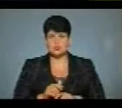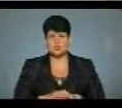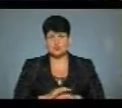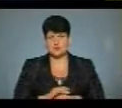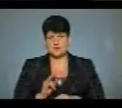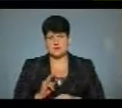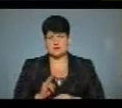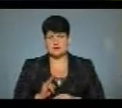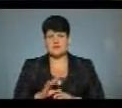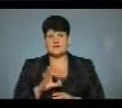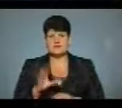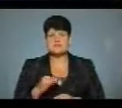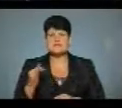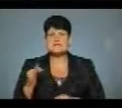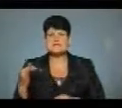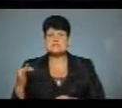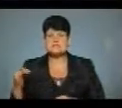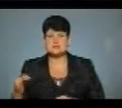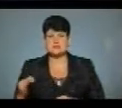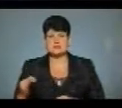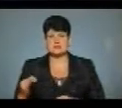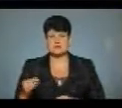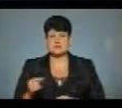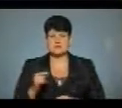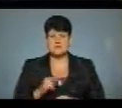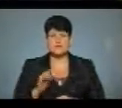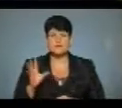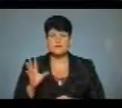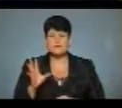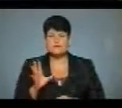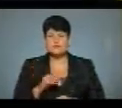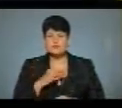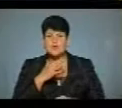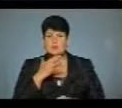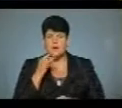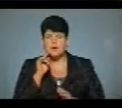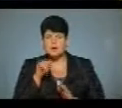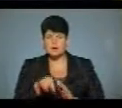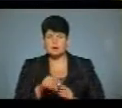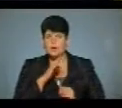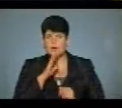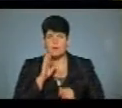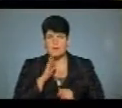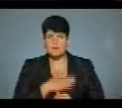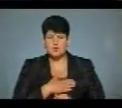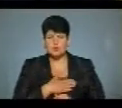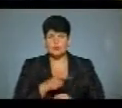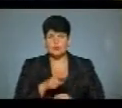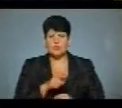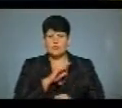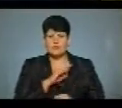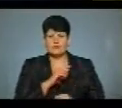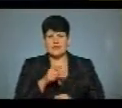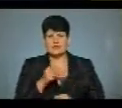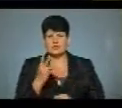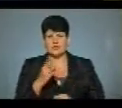дитина. І все цікаво, її всюди є багато. Мама дуже любить, в неї троє дітей,